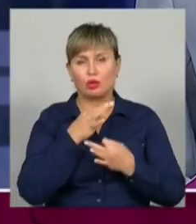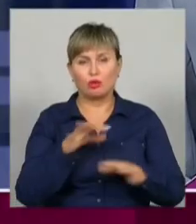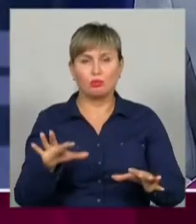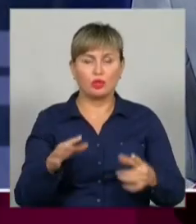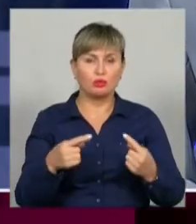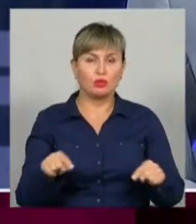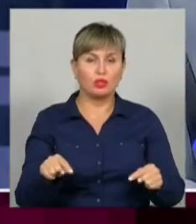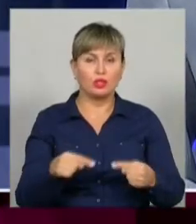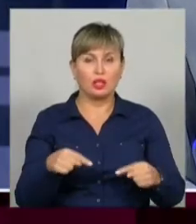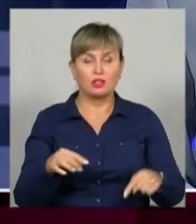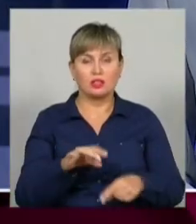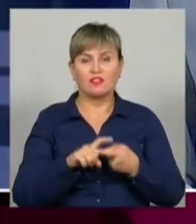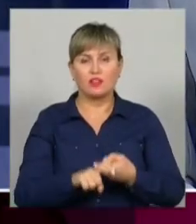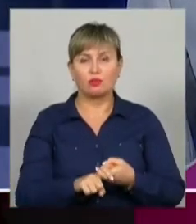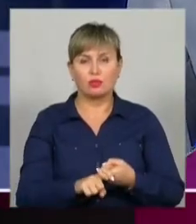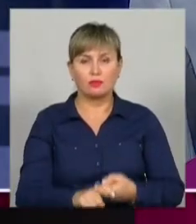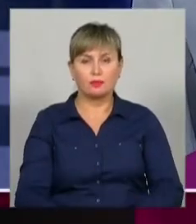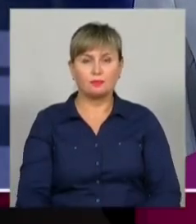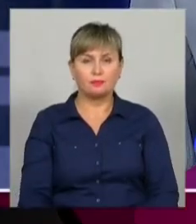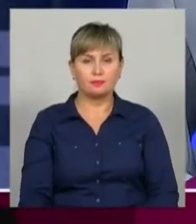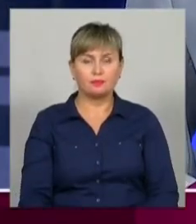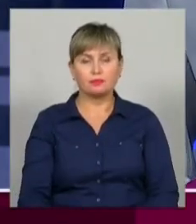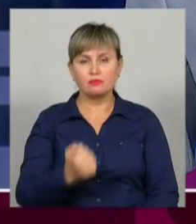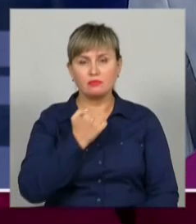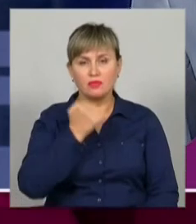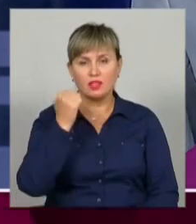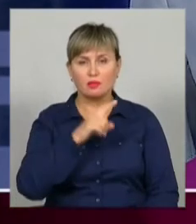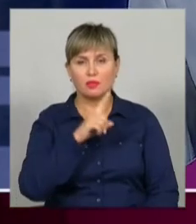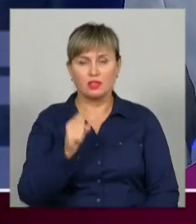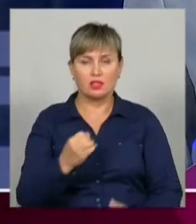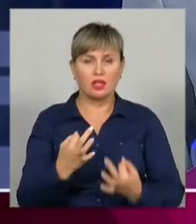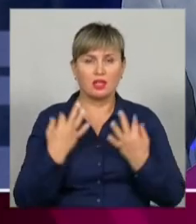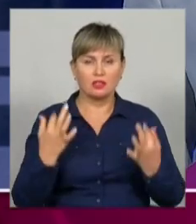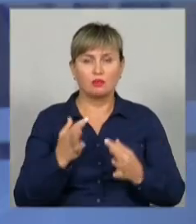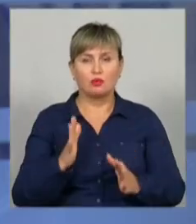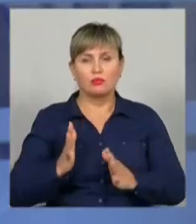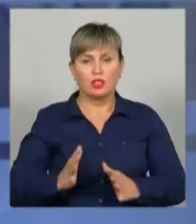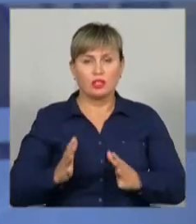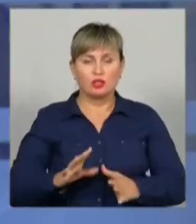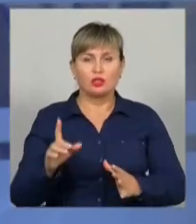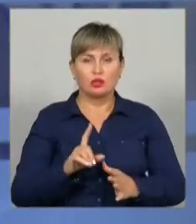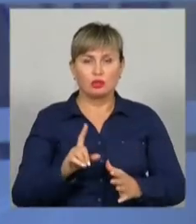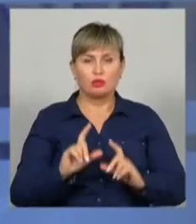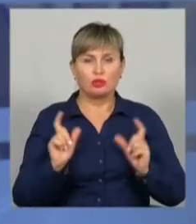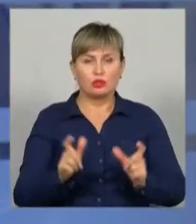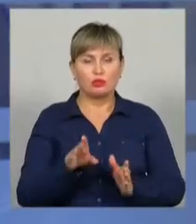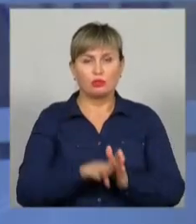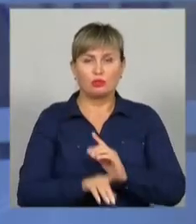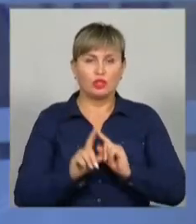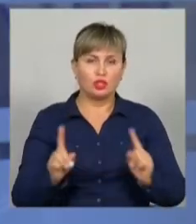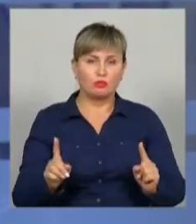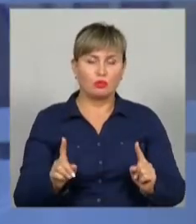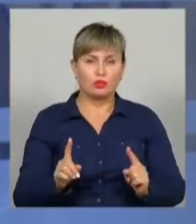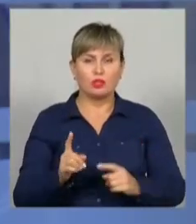мутантов коронавируса. Алмаз Турегельдиевич, спасибо за содержательный рассказ. Будем надеяться, что эпидситуация не ухудшится. С нами на